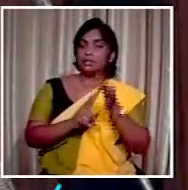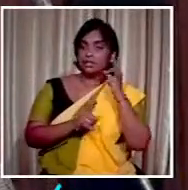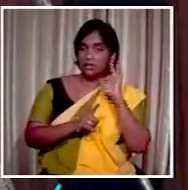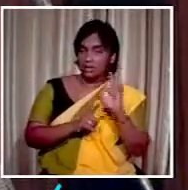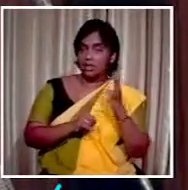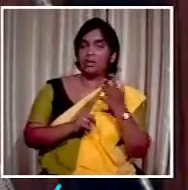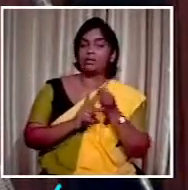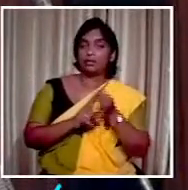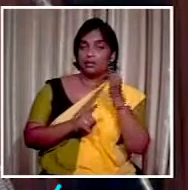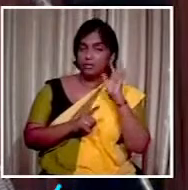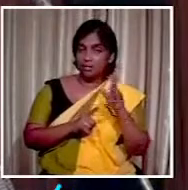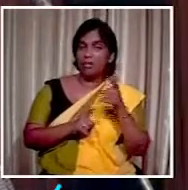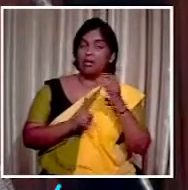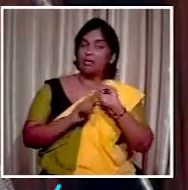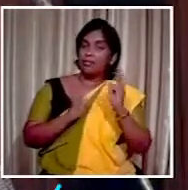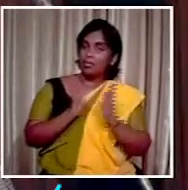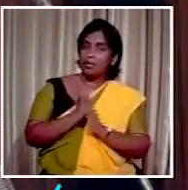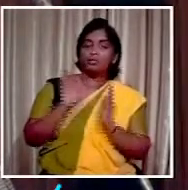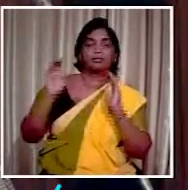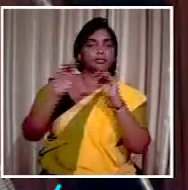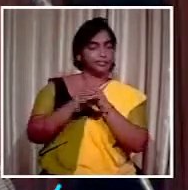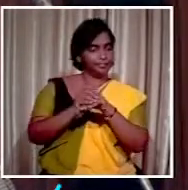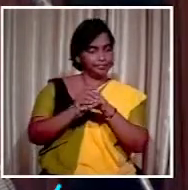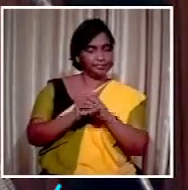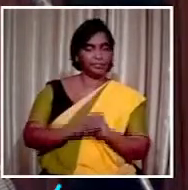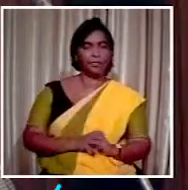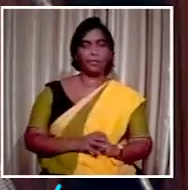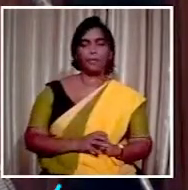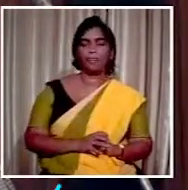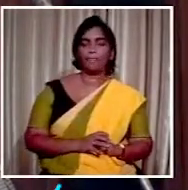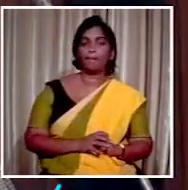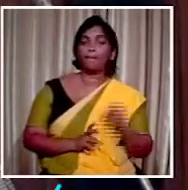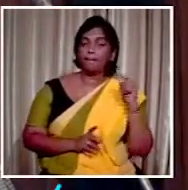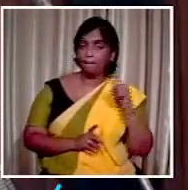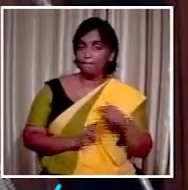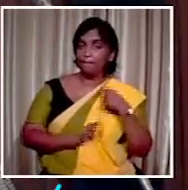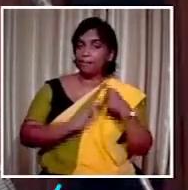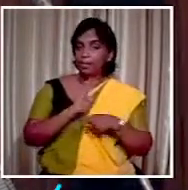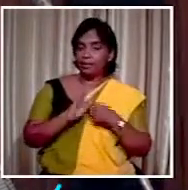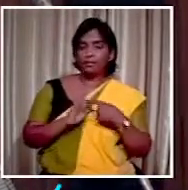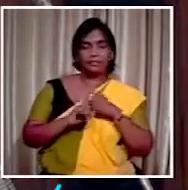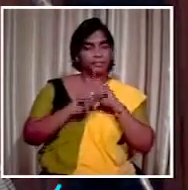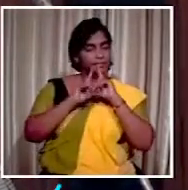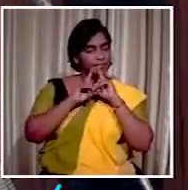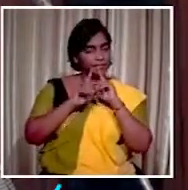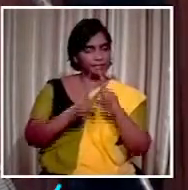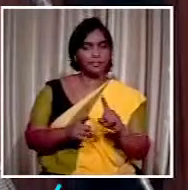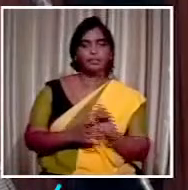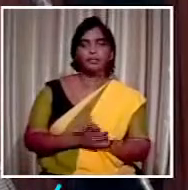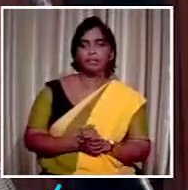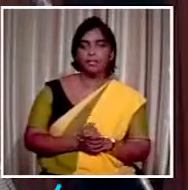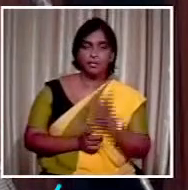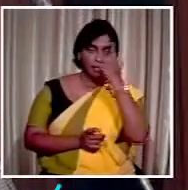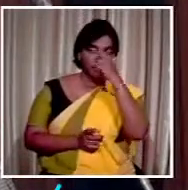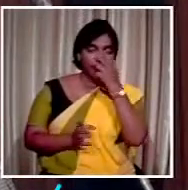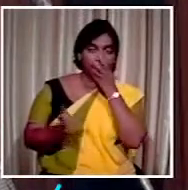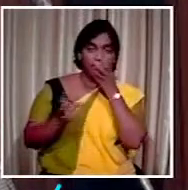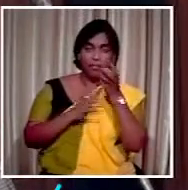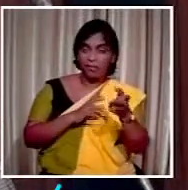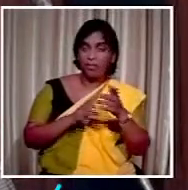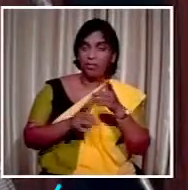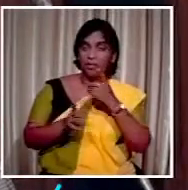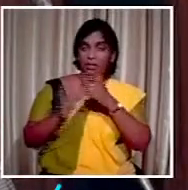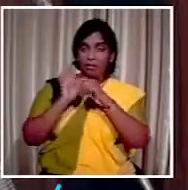හිටපු ජනාධිපතිවරු වගමැති සියල්ල ඉදිරියේ තියාගෙන එදා රටට ප්‍රකාශයක් කරා පාස්කු ප්‍රහාරයේ